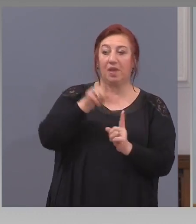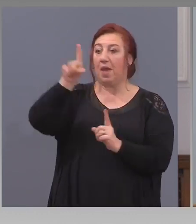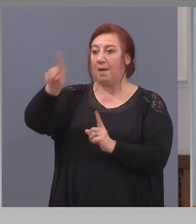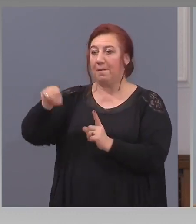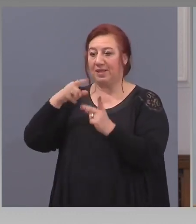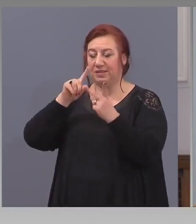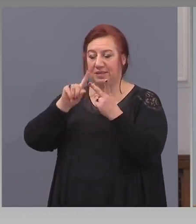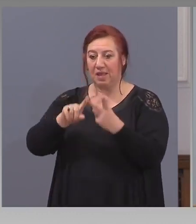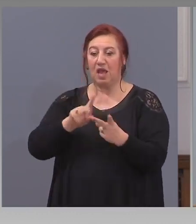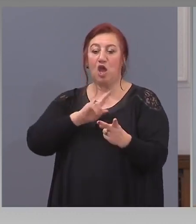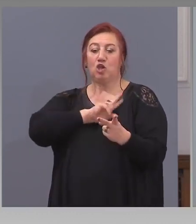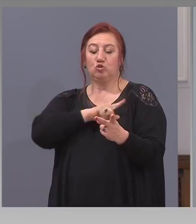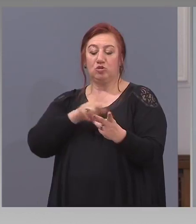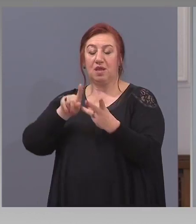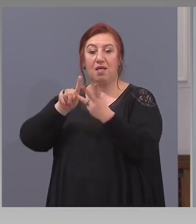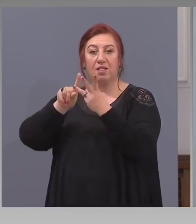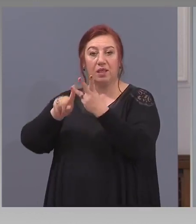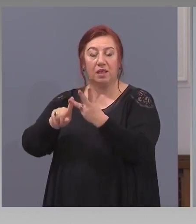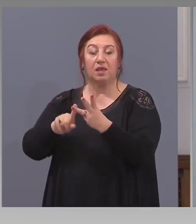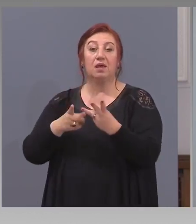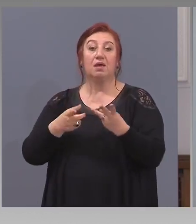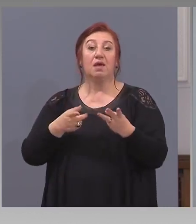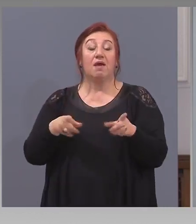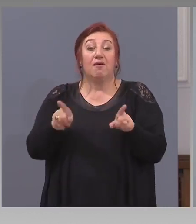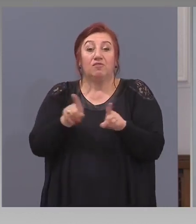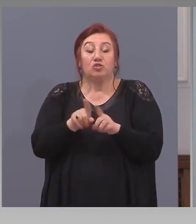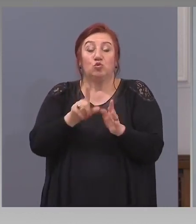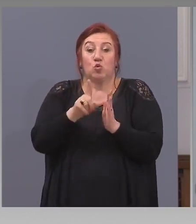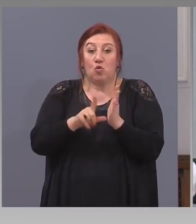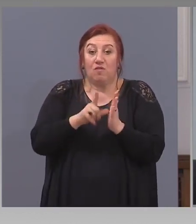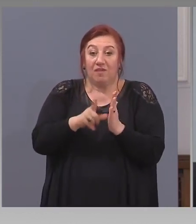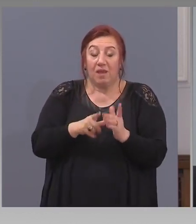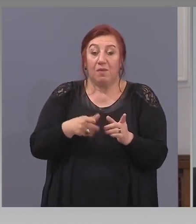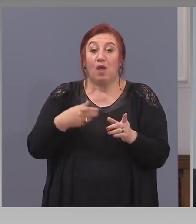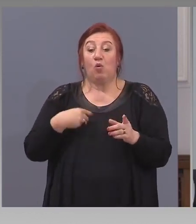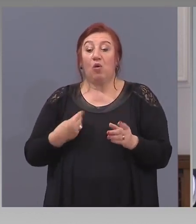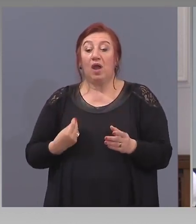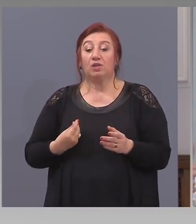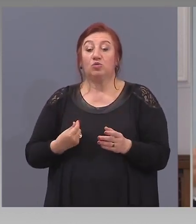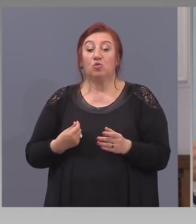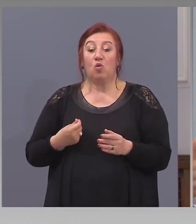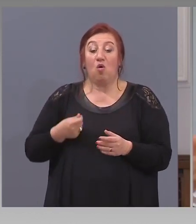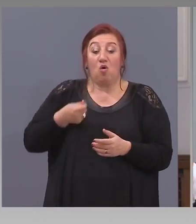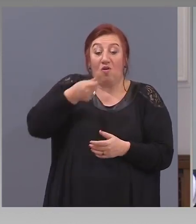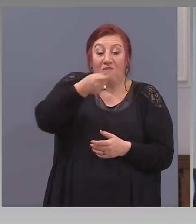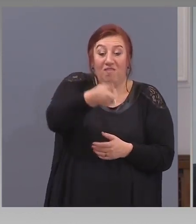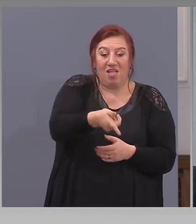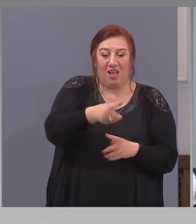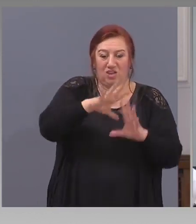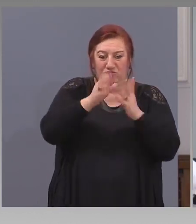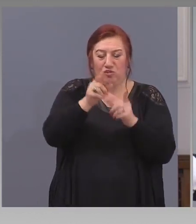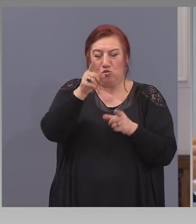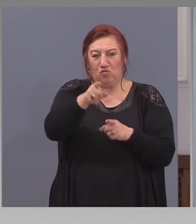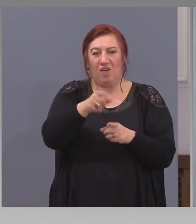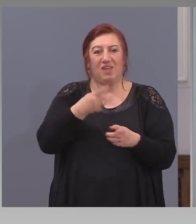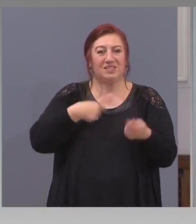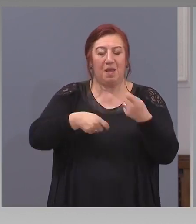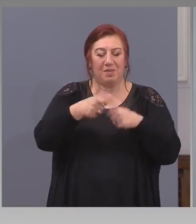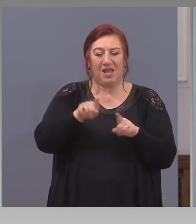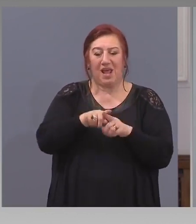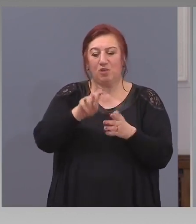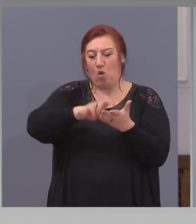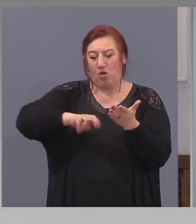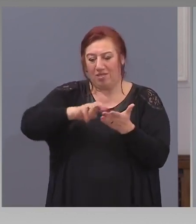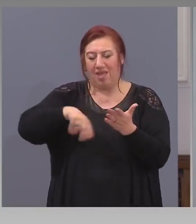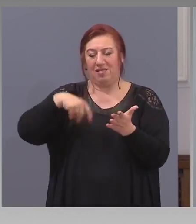социални и, а в същото време, когато отлагаш всичко това за бизнеса, като данъци, такси и подобно, нищо не